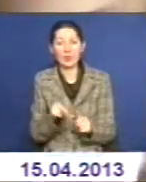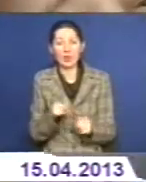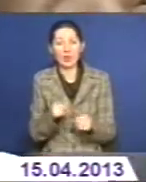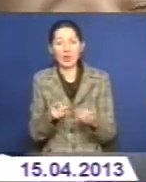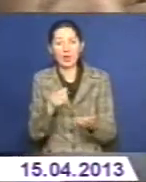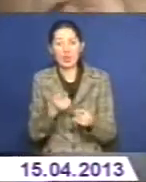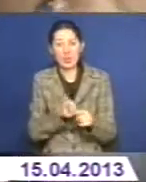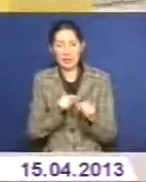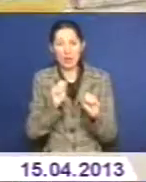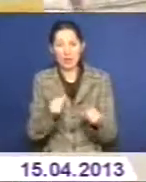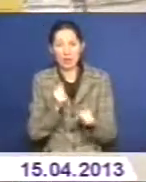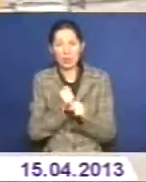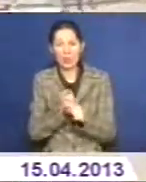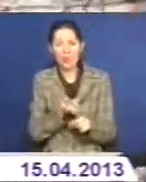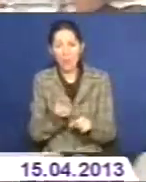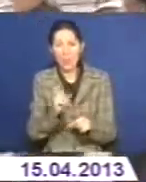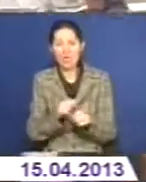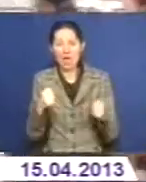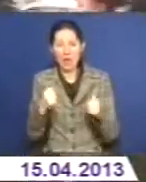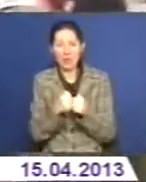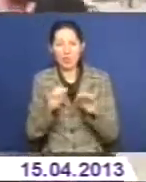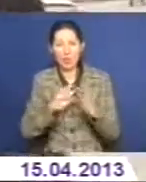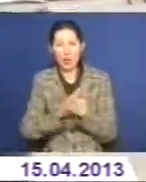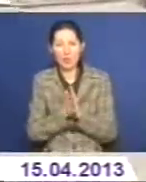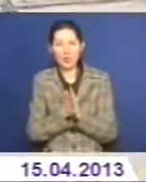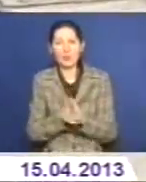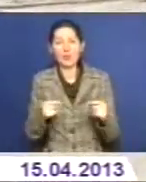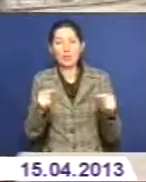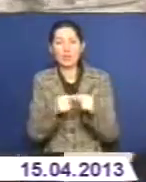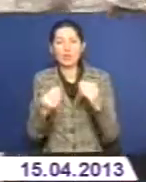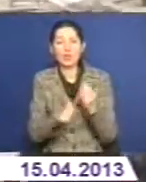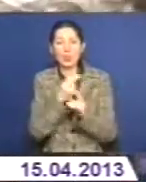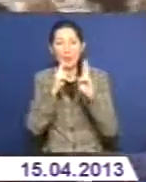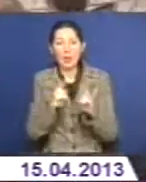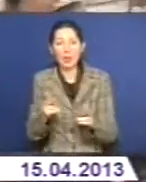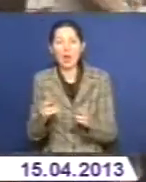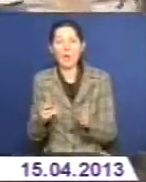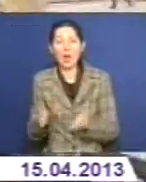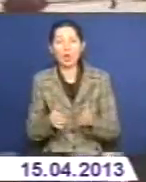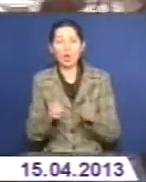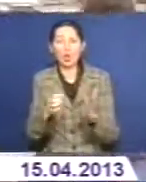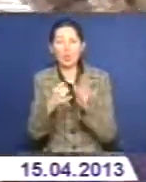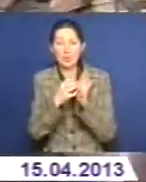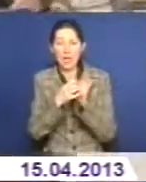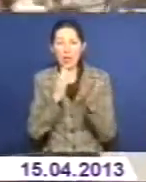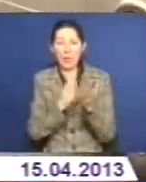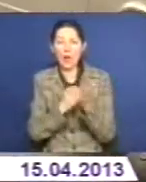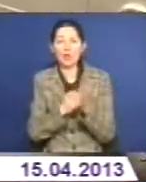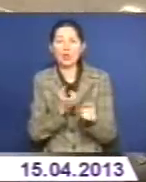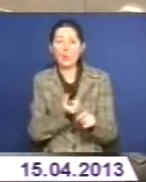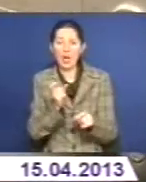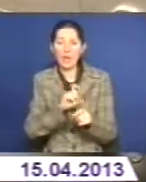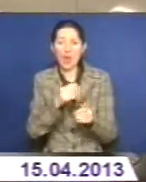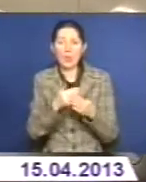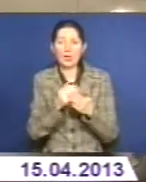ситуацій? Звичайно, звичайно. Згідно з новими правилами, дорожні знаки мають перевагу перед розміткою і не повинні бути закриті